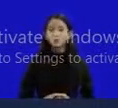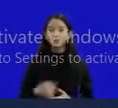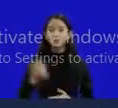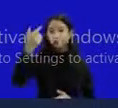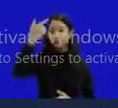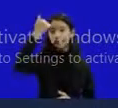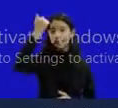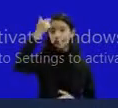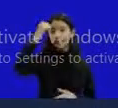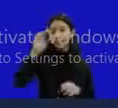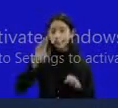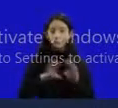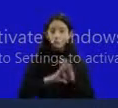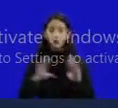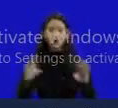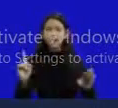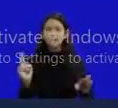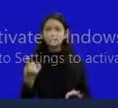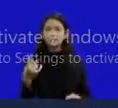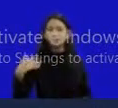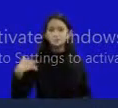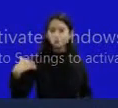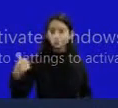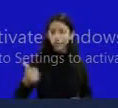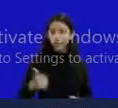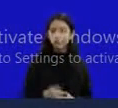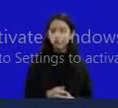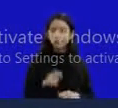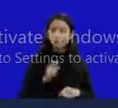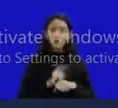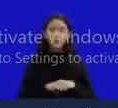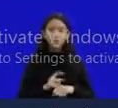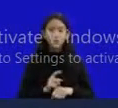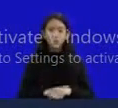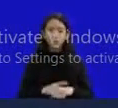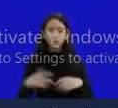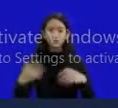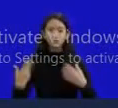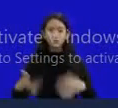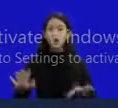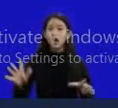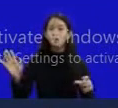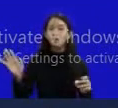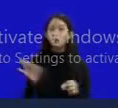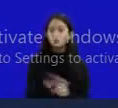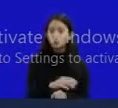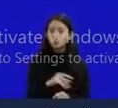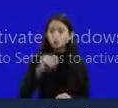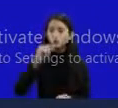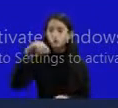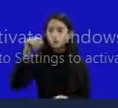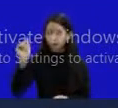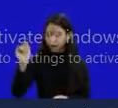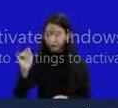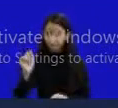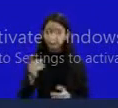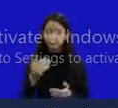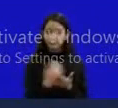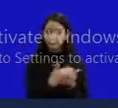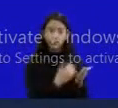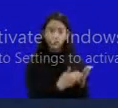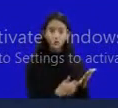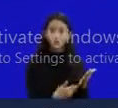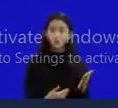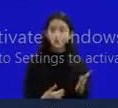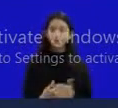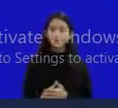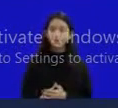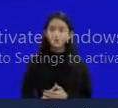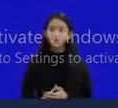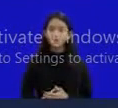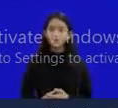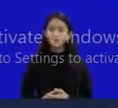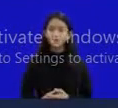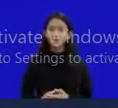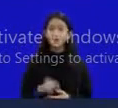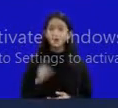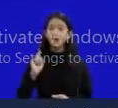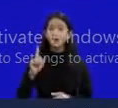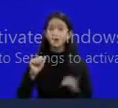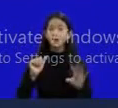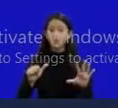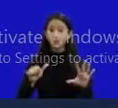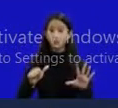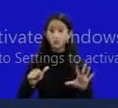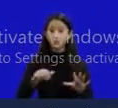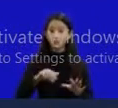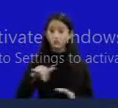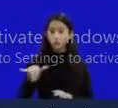di semua sekolah hanya diperbolehkan pada saat kita sudah memenuhi checklist ini memenuhi daftar periksa ini ceklis itu ada